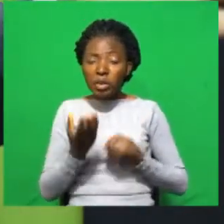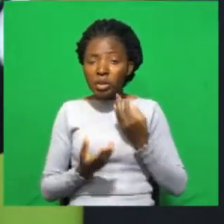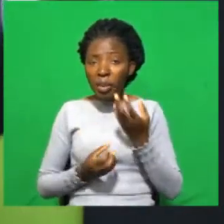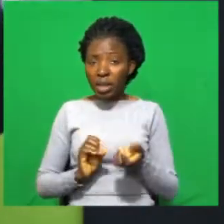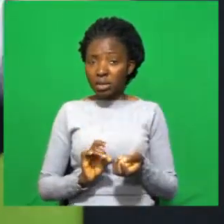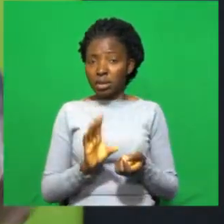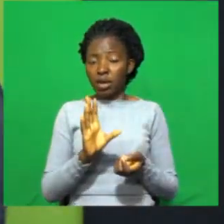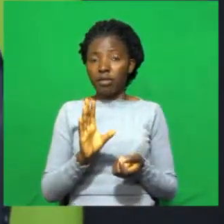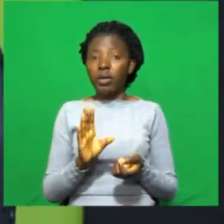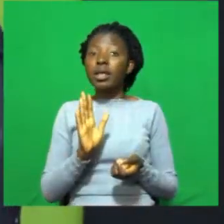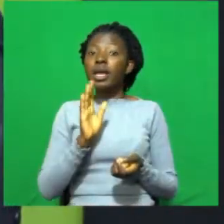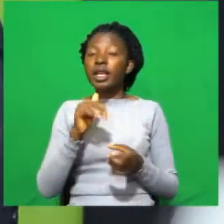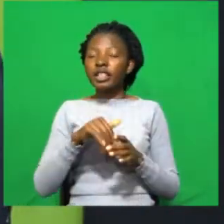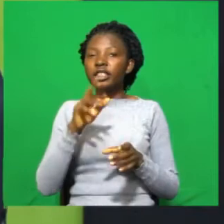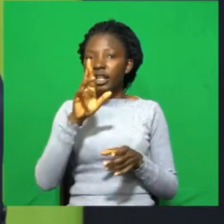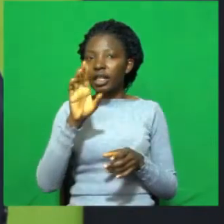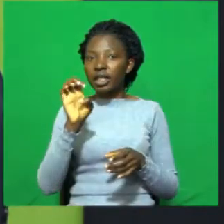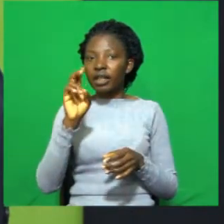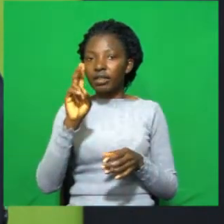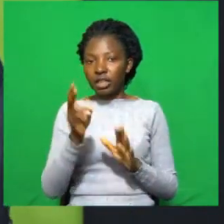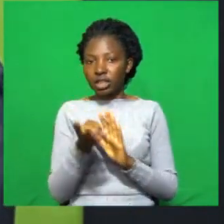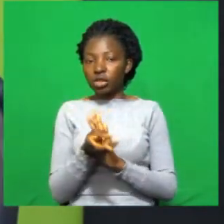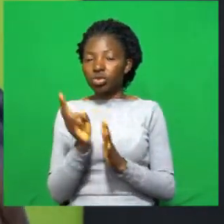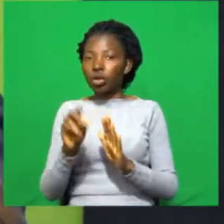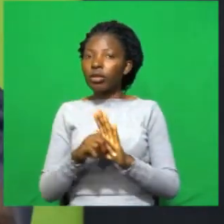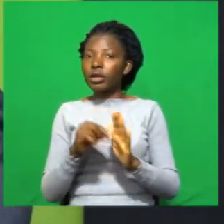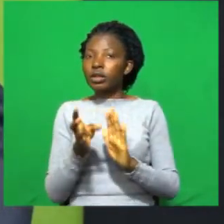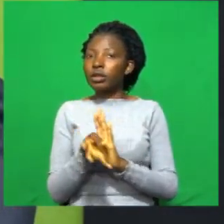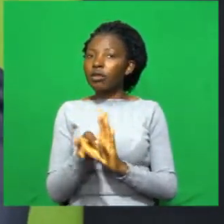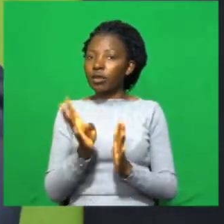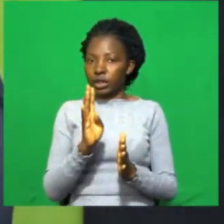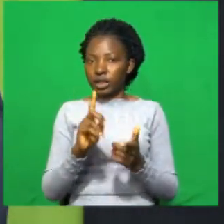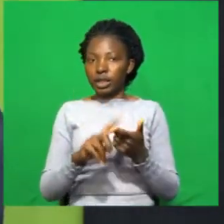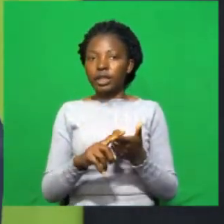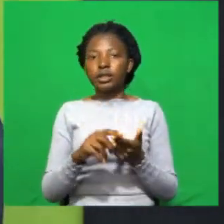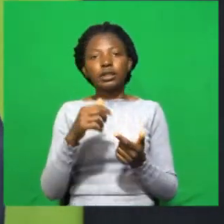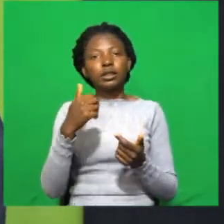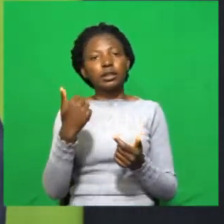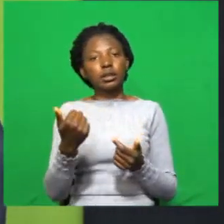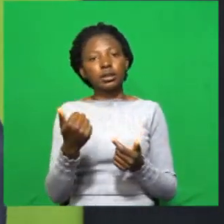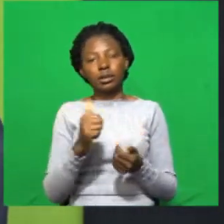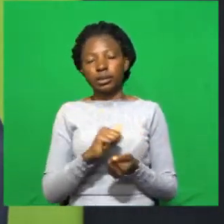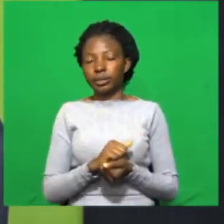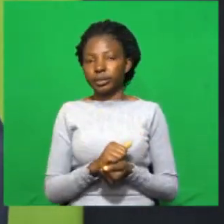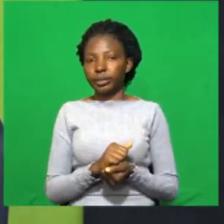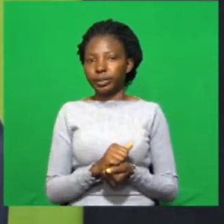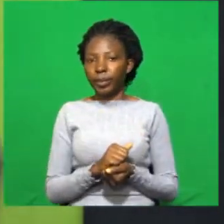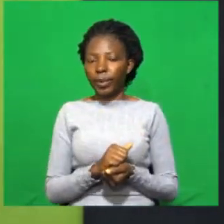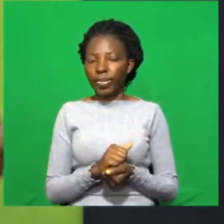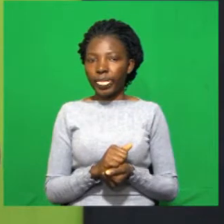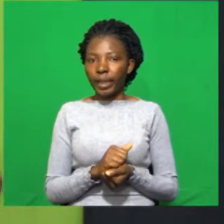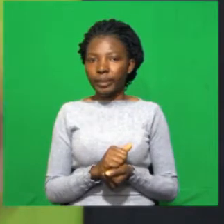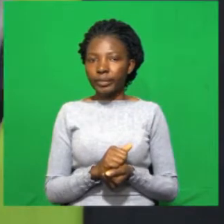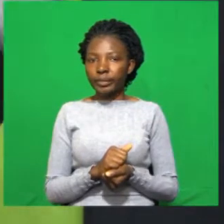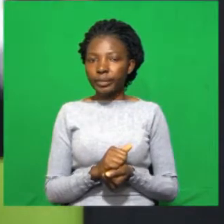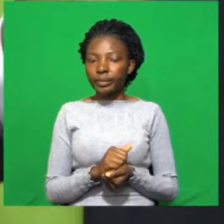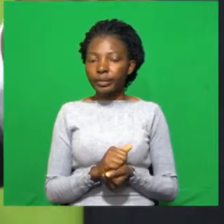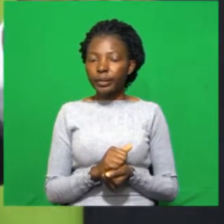Pandakaona pastor pari pana zvakazarurwa 12 Alright. verse 14 nevhesi ya6 zvakazarurwa 12 verse 14 nevhesi